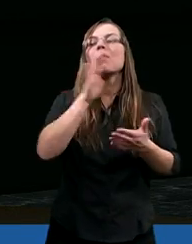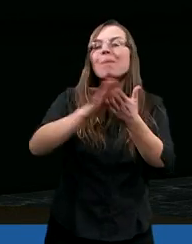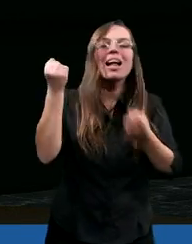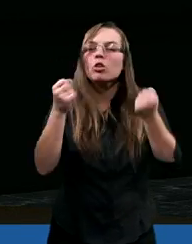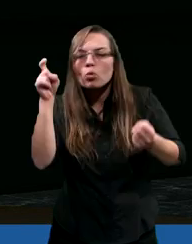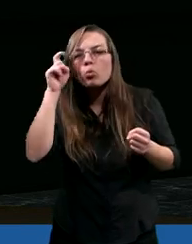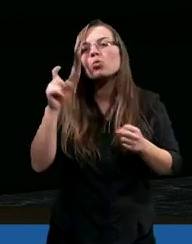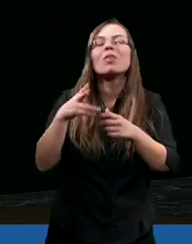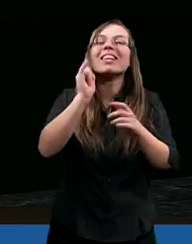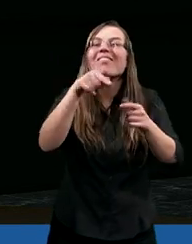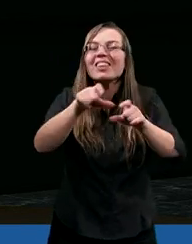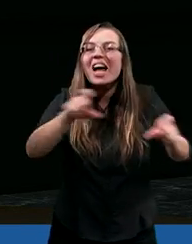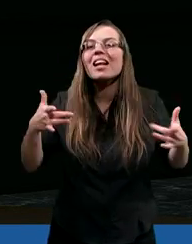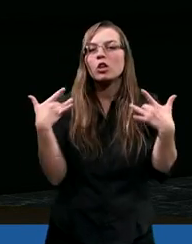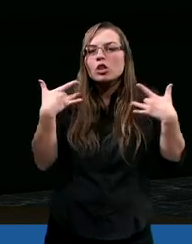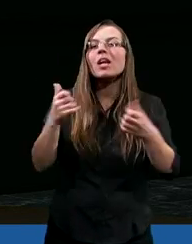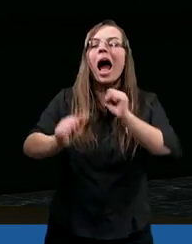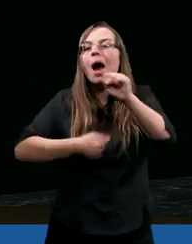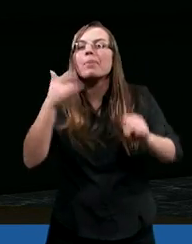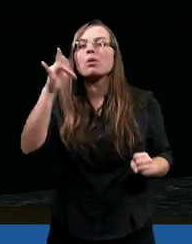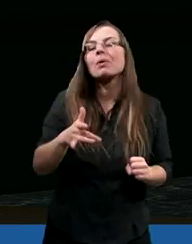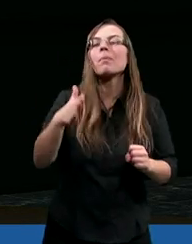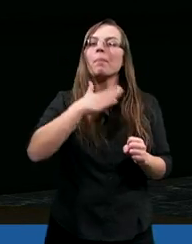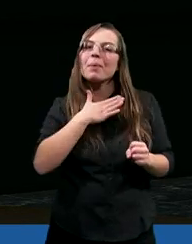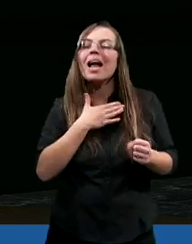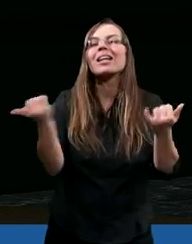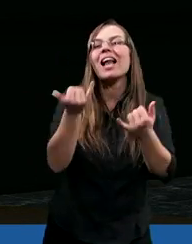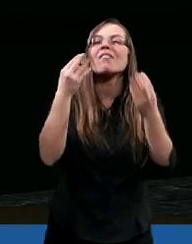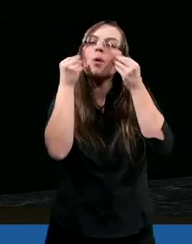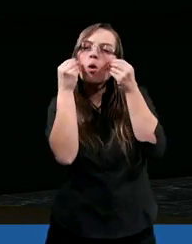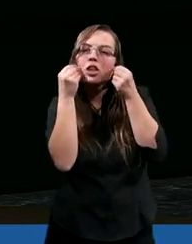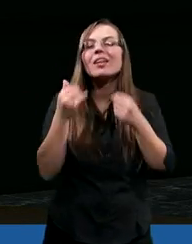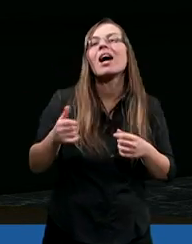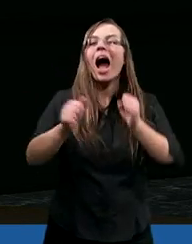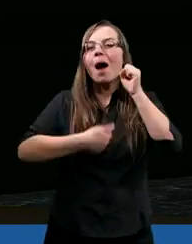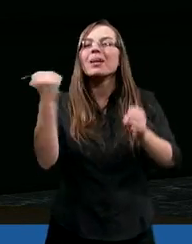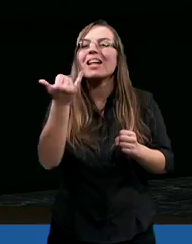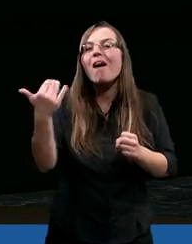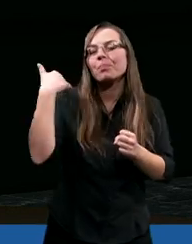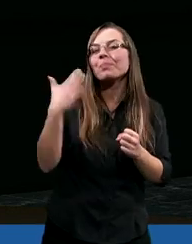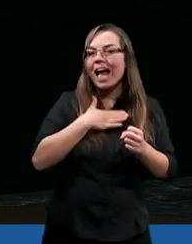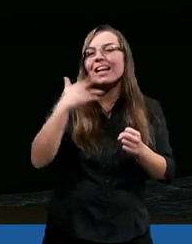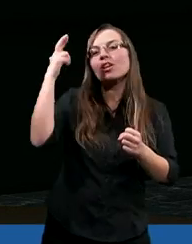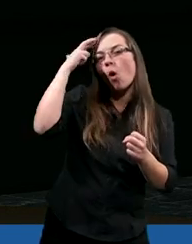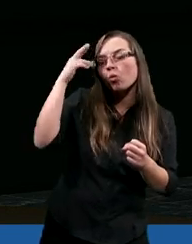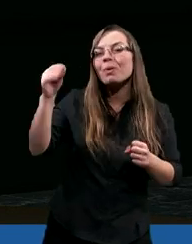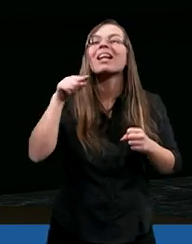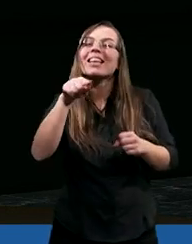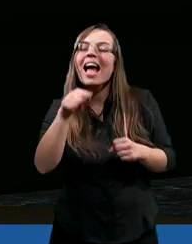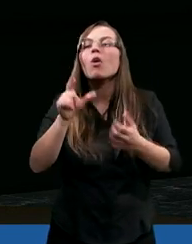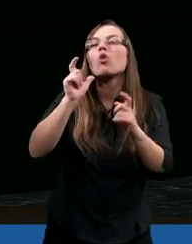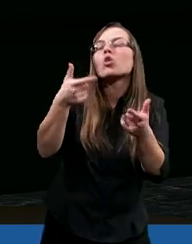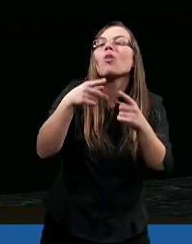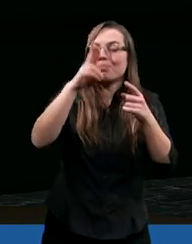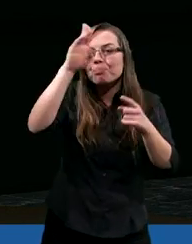trudnych czasach, w których żyjemy, abyśmy mieli zawsze pocieszenie, abyśmy mieli zawsze zrozumienie tego, co